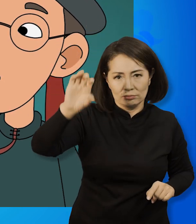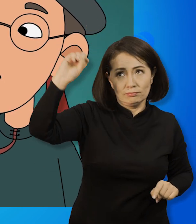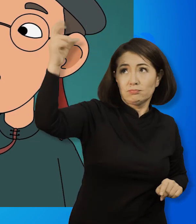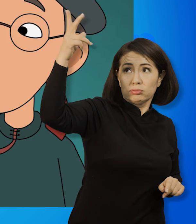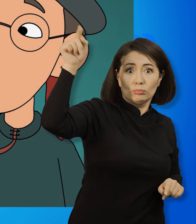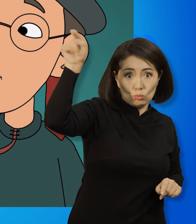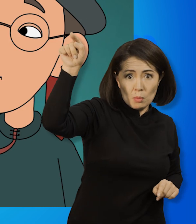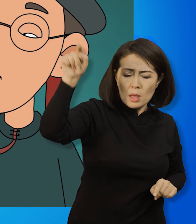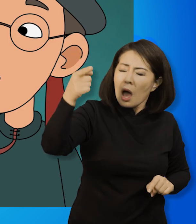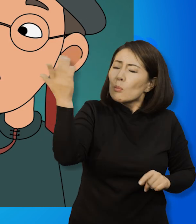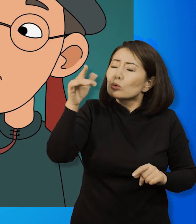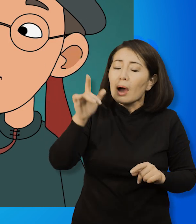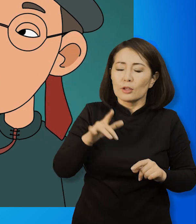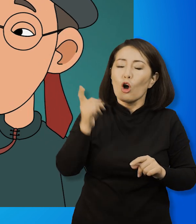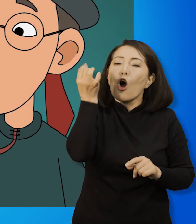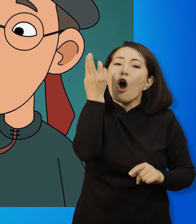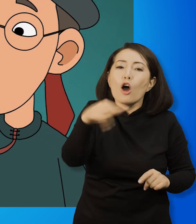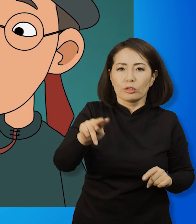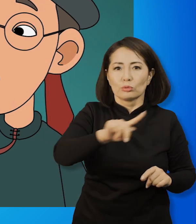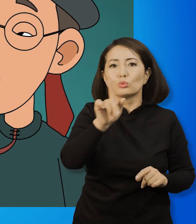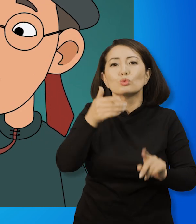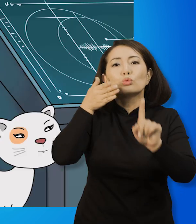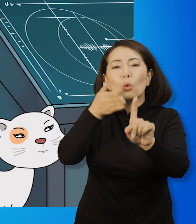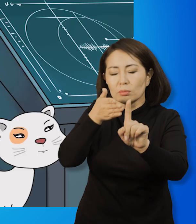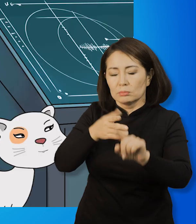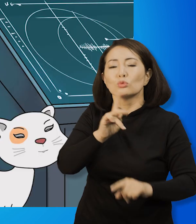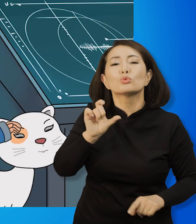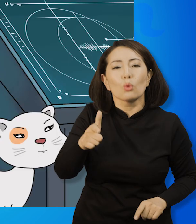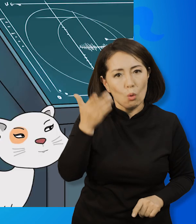Алтан гац байгаа зүг бол жинхэнэ хойд зүг юм шүү дээ.